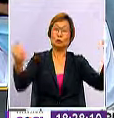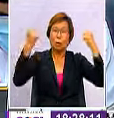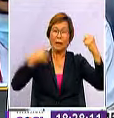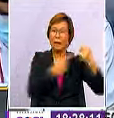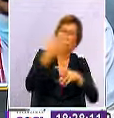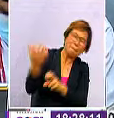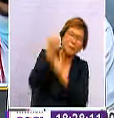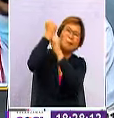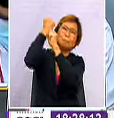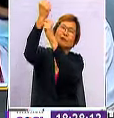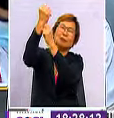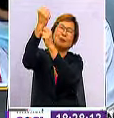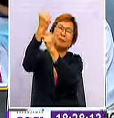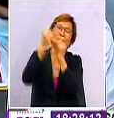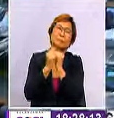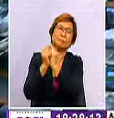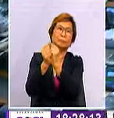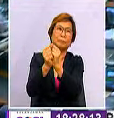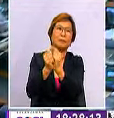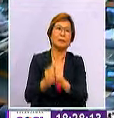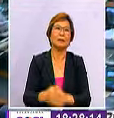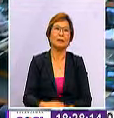kita menang bersama.